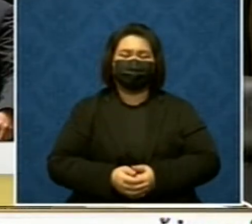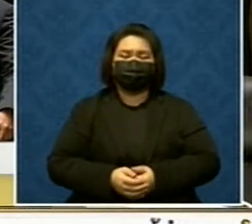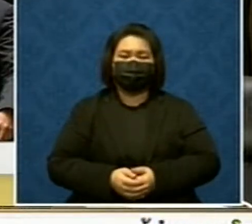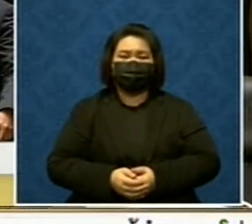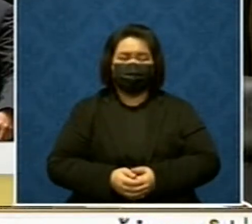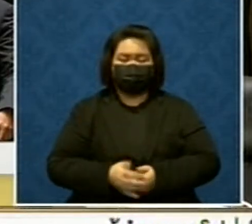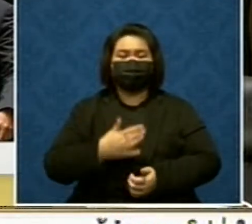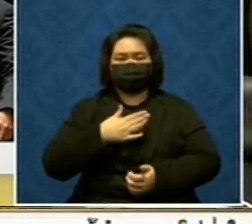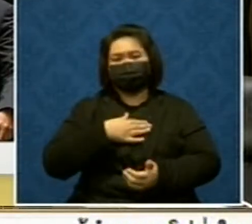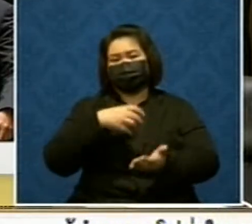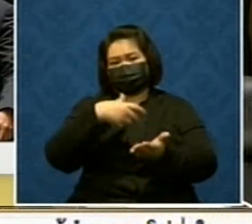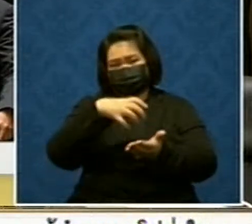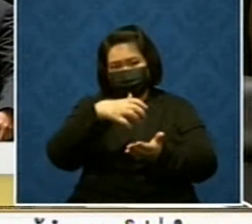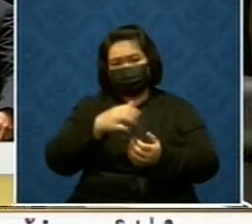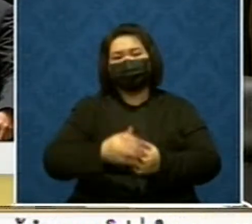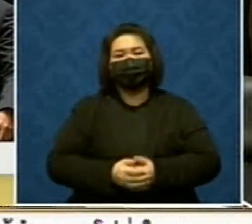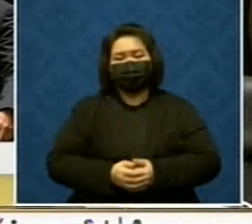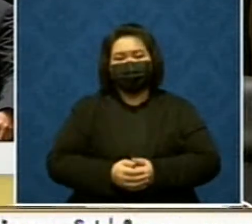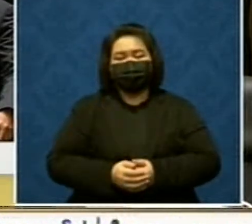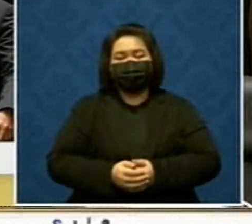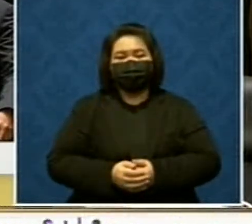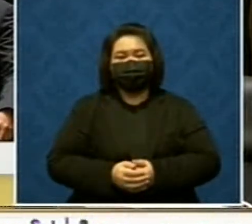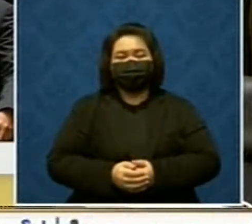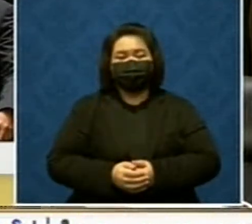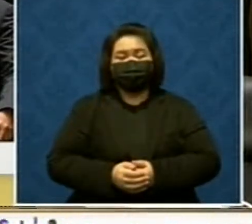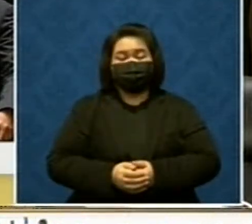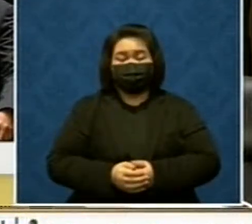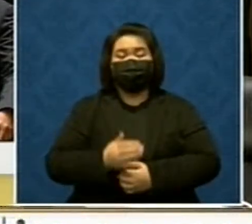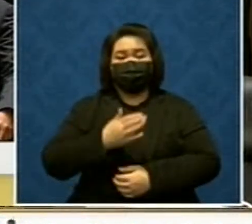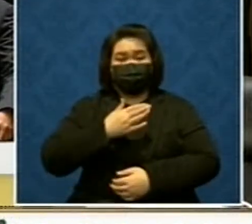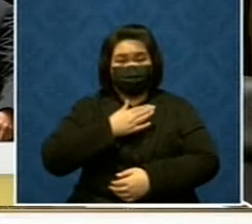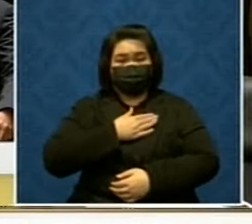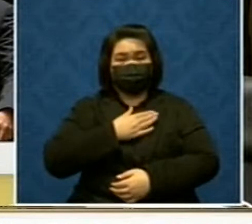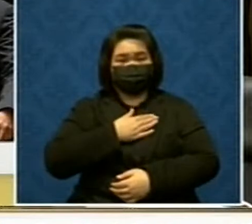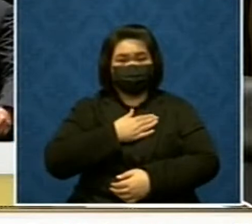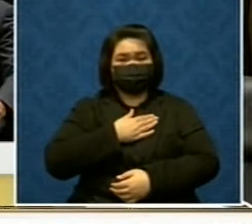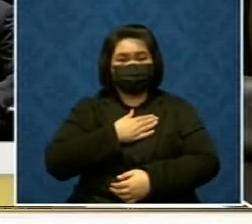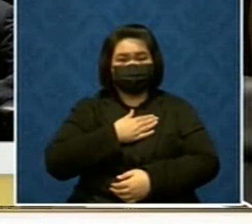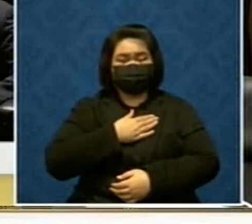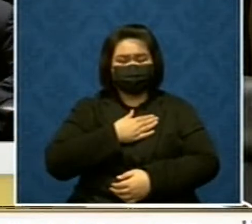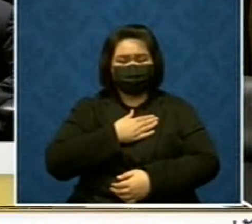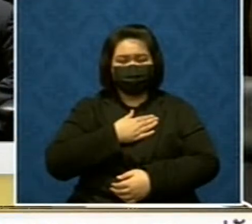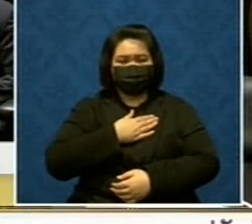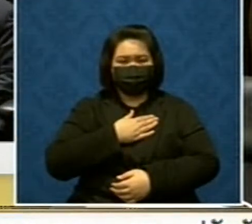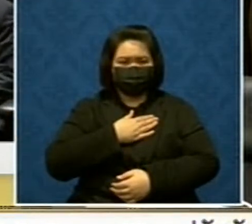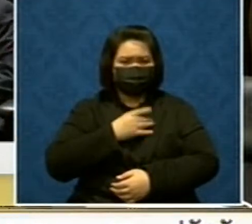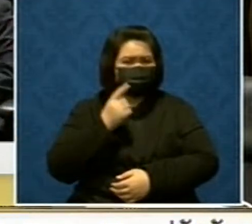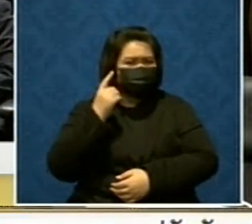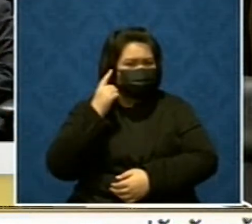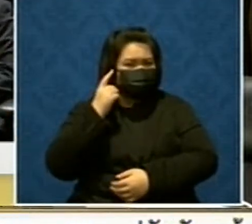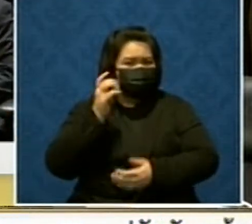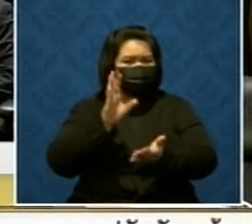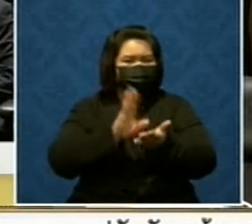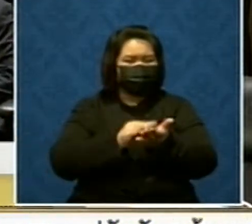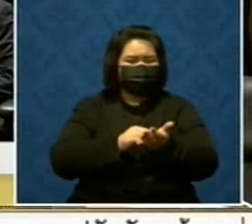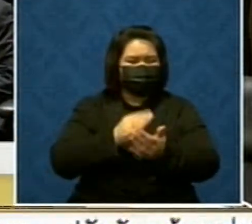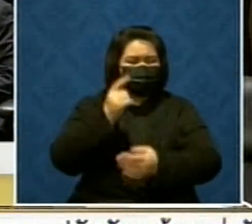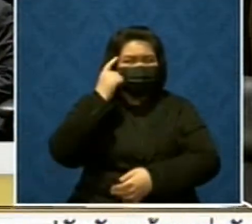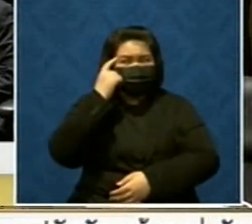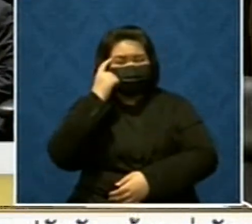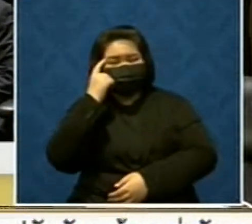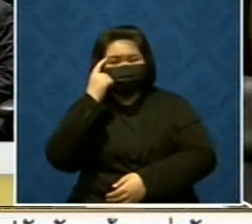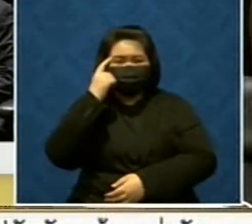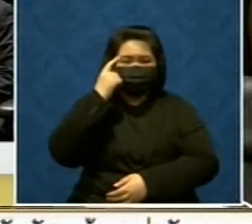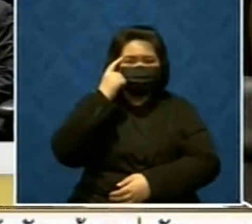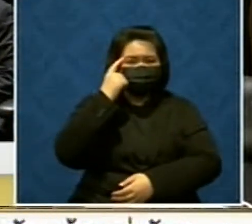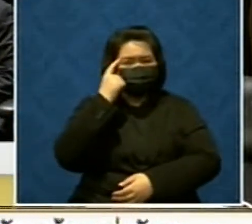จะเล่าให้ฟังท่านประธานเรื่องนี้ผมเองเนี่ยพอได้ข้อมูลเรื่องนี้ก็นอนคิดพอสมควรว่าจะ